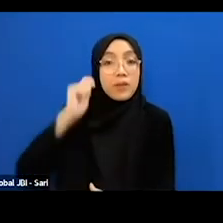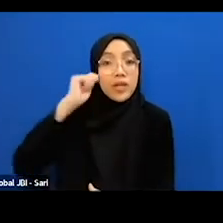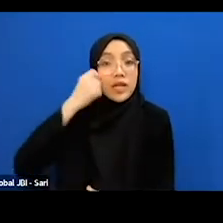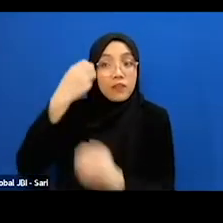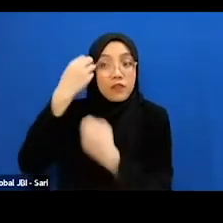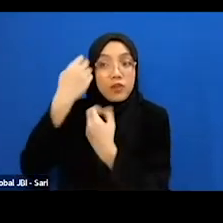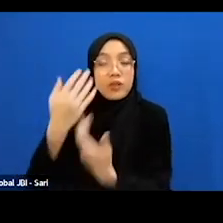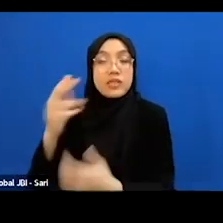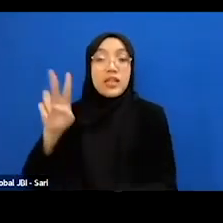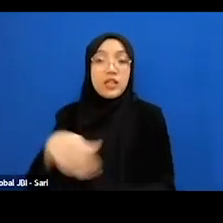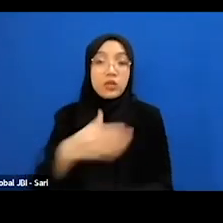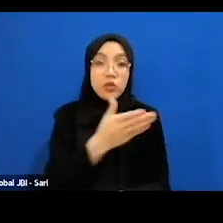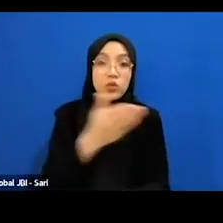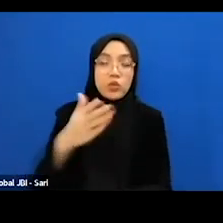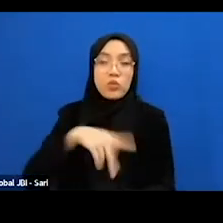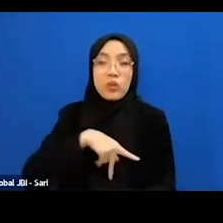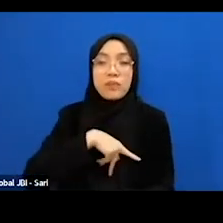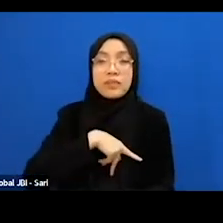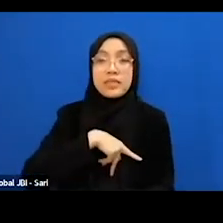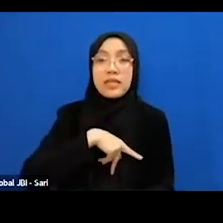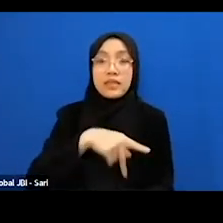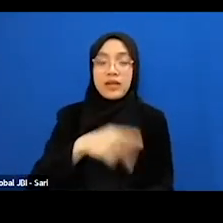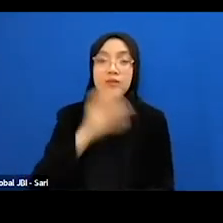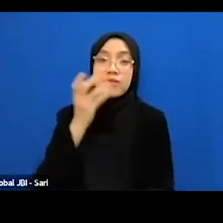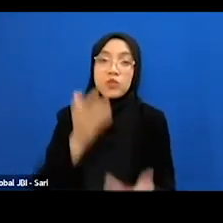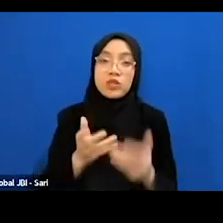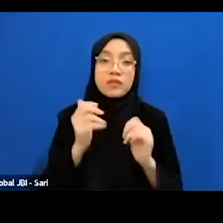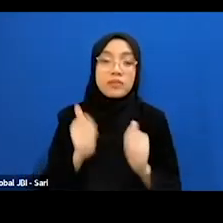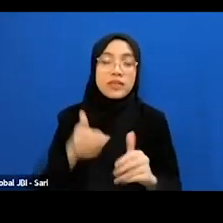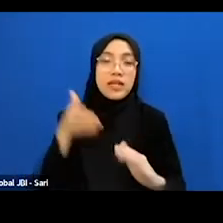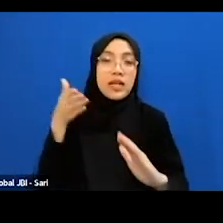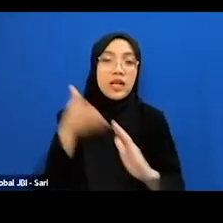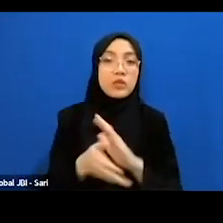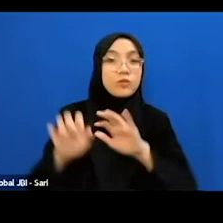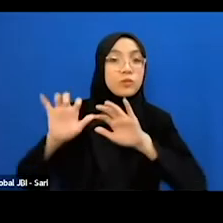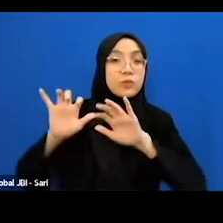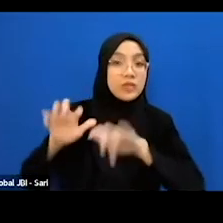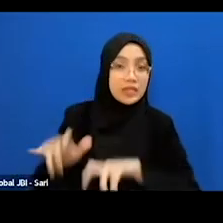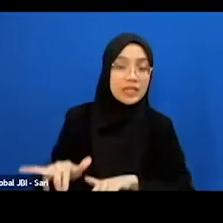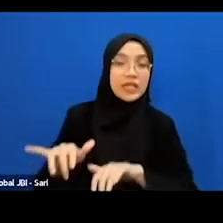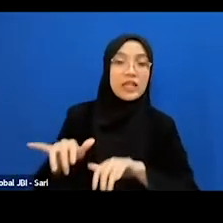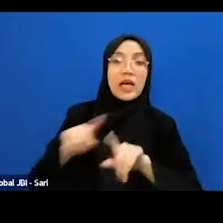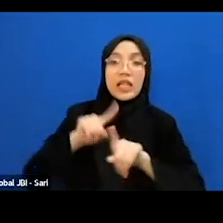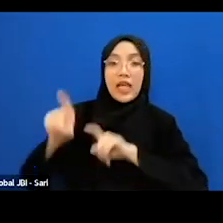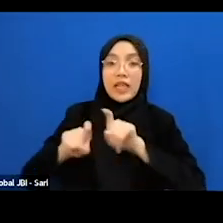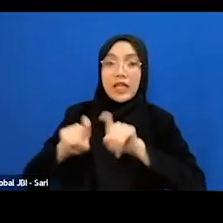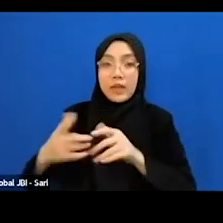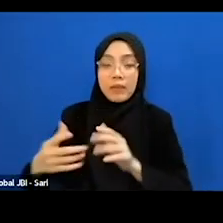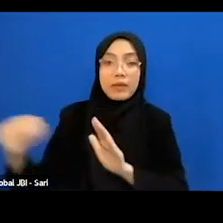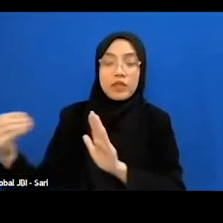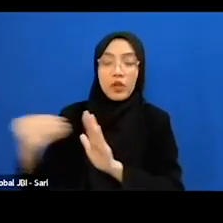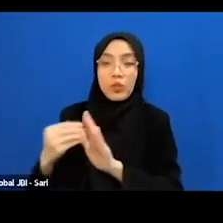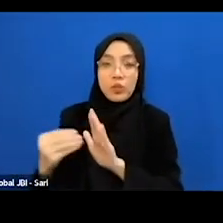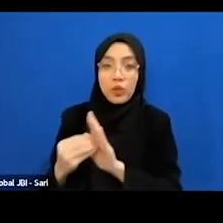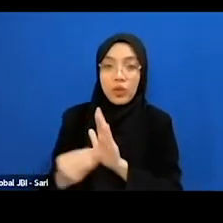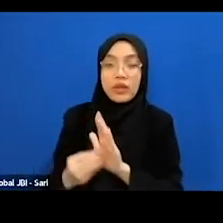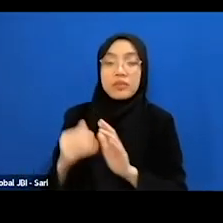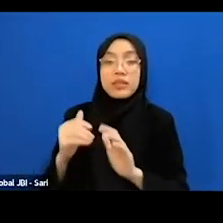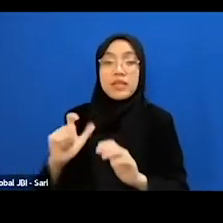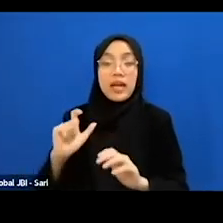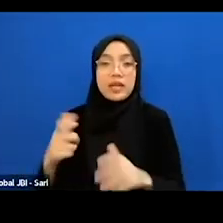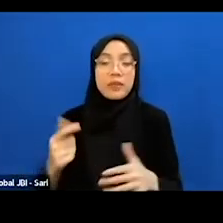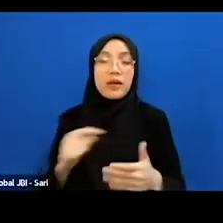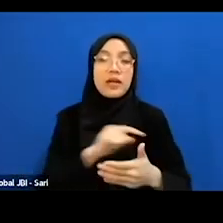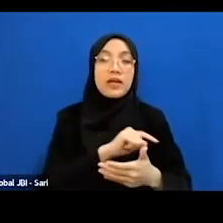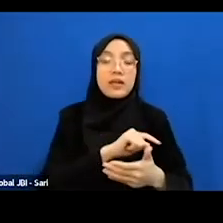kepada para hadirin untuk mungkin bisa segera menuliskan pertanyaannya apabila memiliki pertanyaan dengan format pertanyaan dan